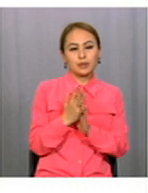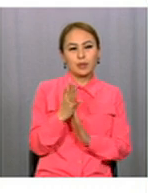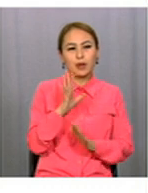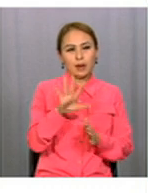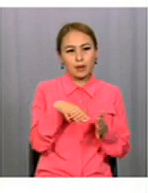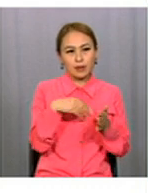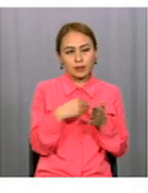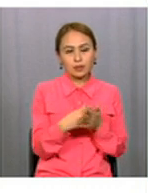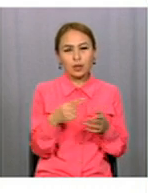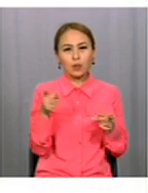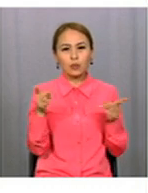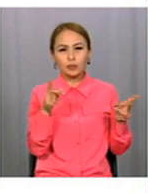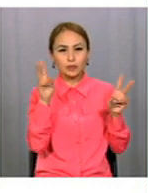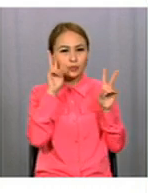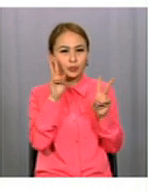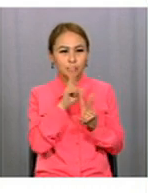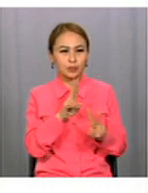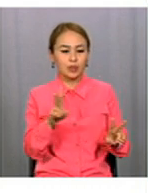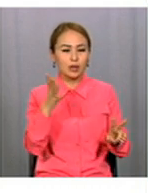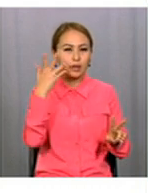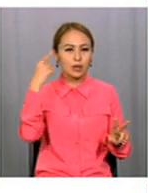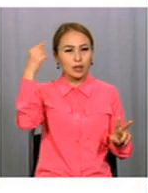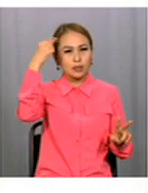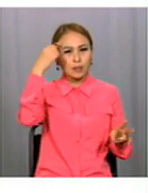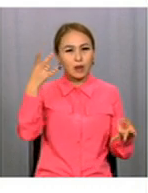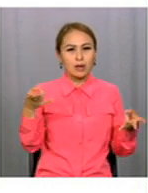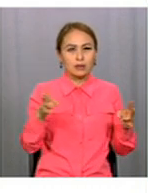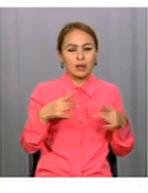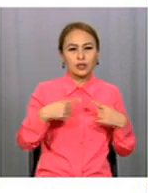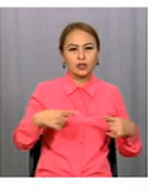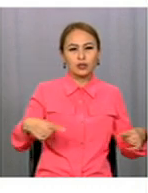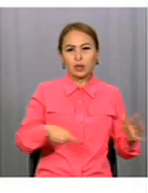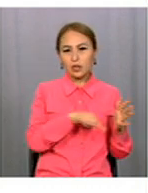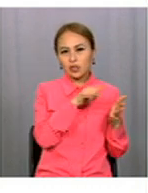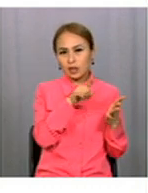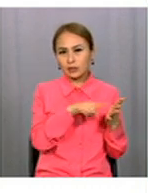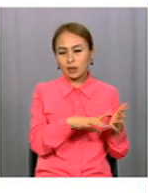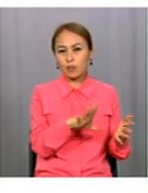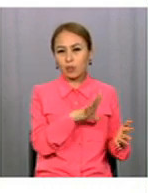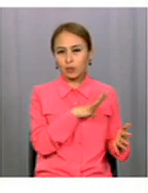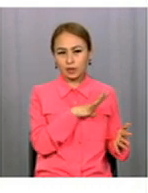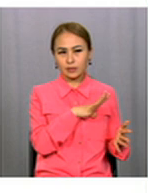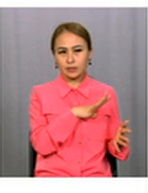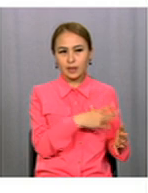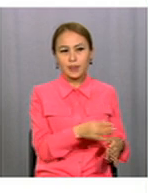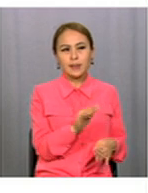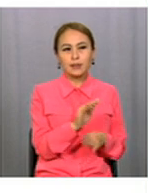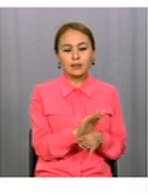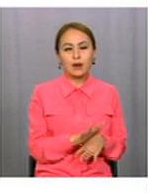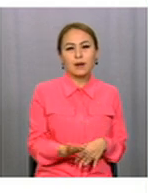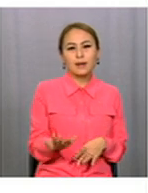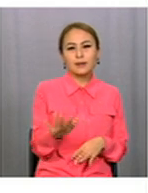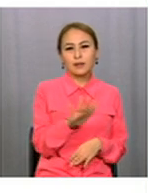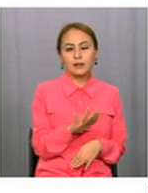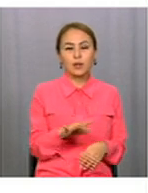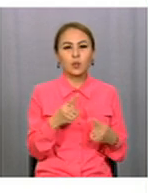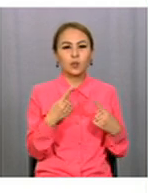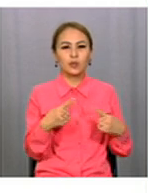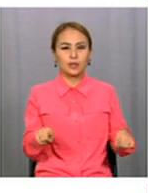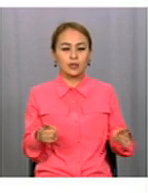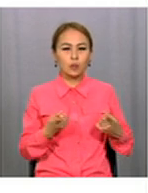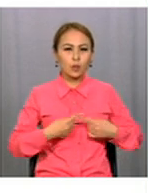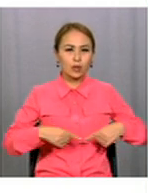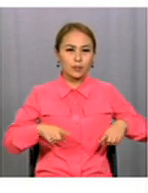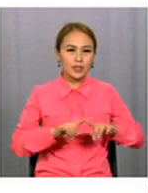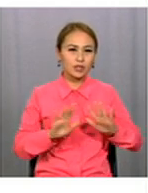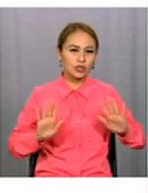оң солын танымаған баланың санасында неше түрлі сұрақтар туындайтыны анық. Айналадағы өзгеріс, қоғамдағы